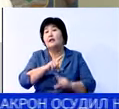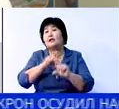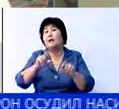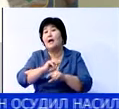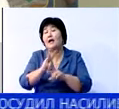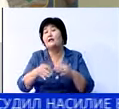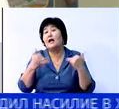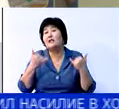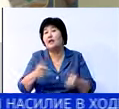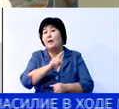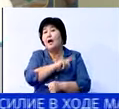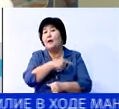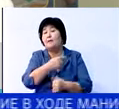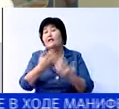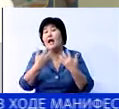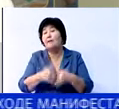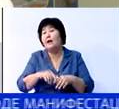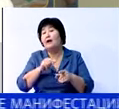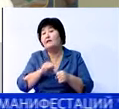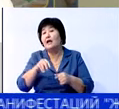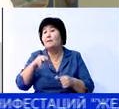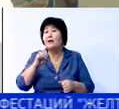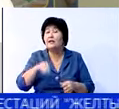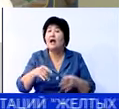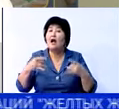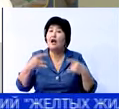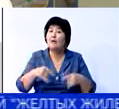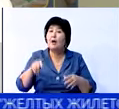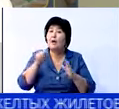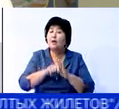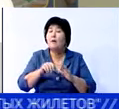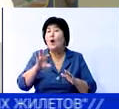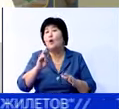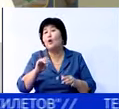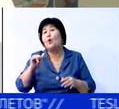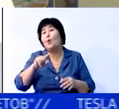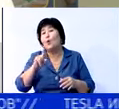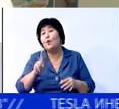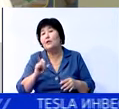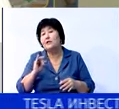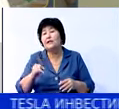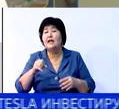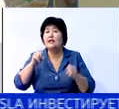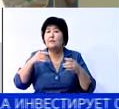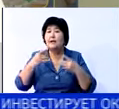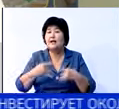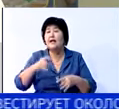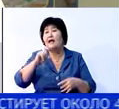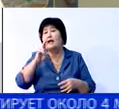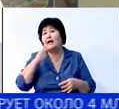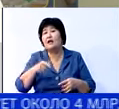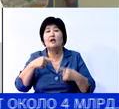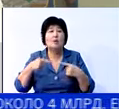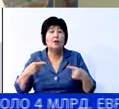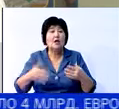оснащена современными медицинскими аппаратами, в частности МРТ, компьютерный томограф, ангиограф, УЗИ экспресс-класса, также аппараты ЭГ, Холтер.